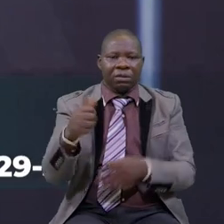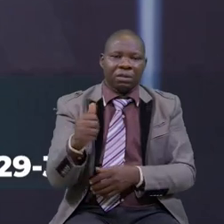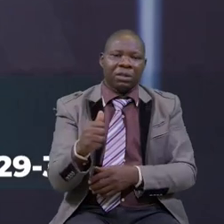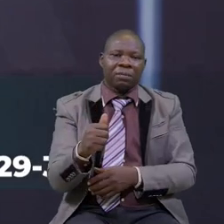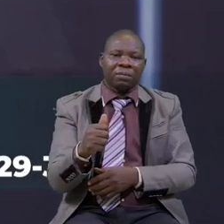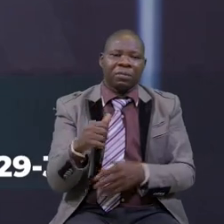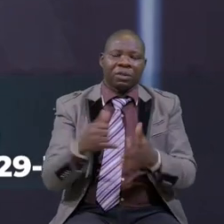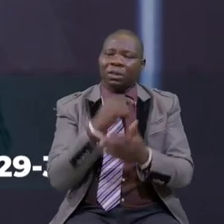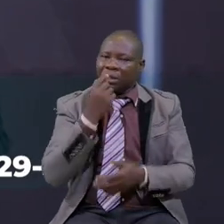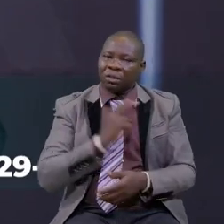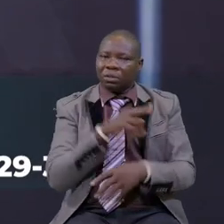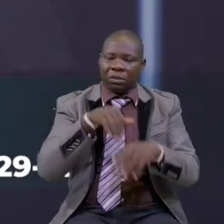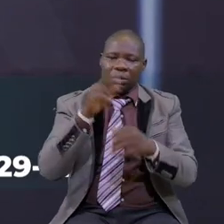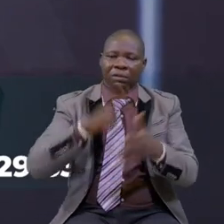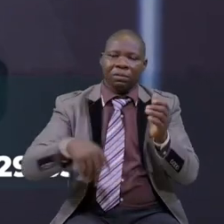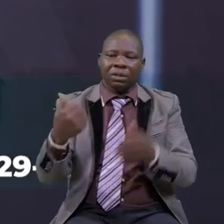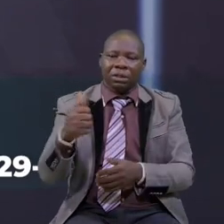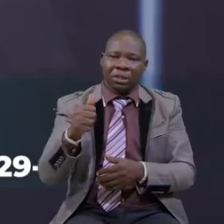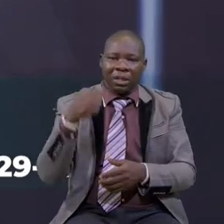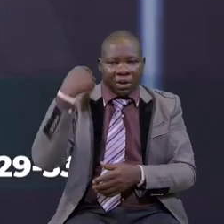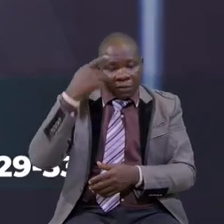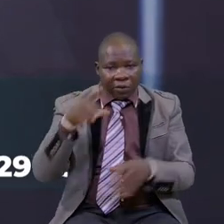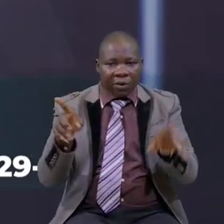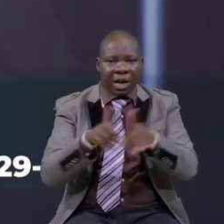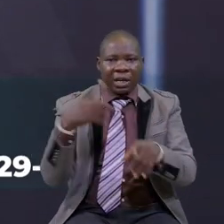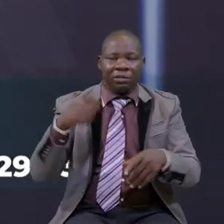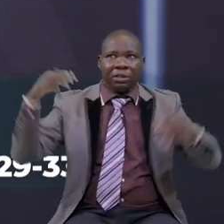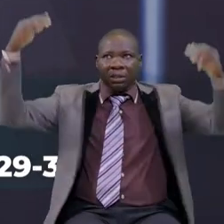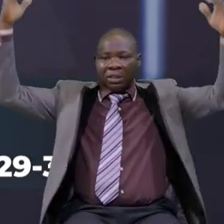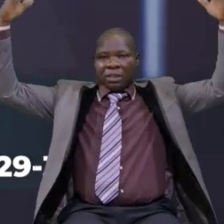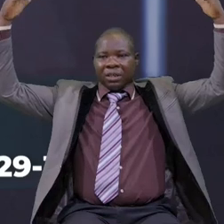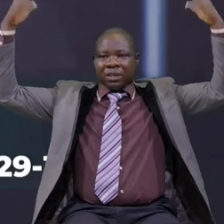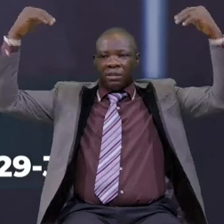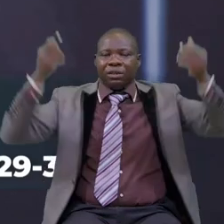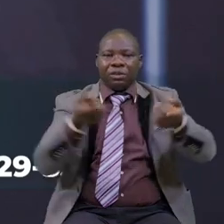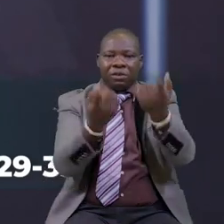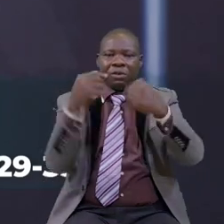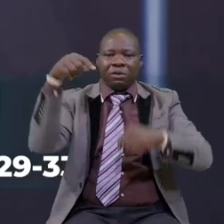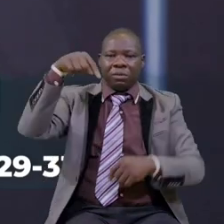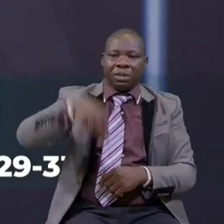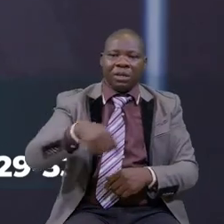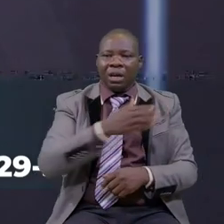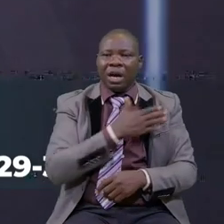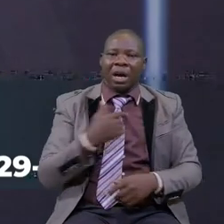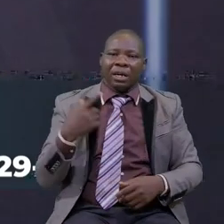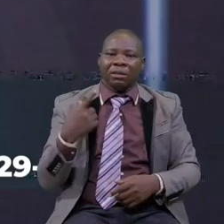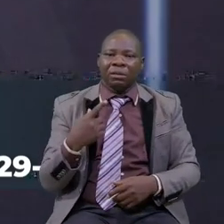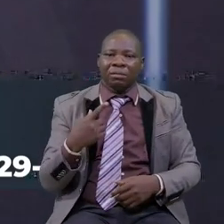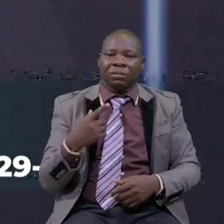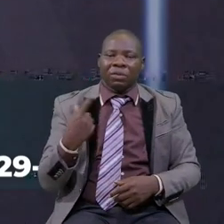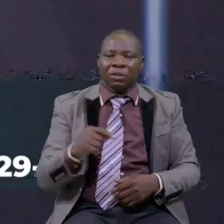Verset 10. Il nous dit, verset 10, comme la pluie et la neige descendent des